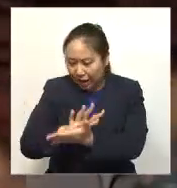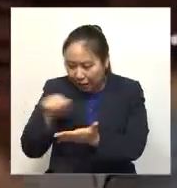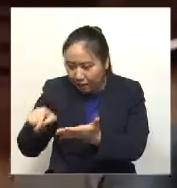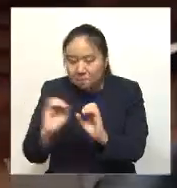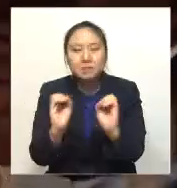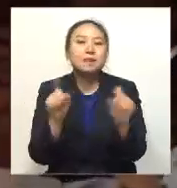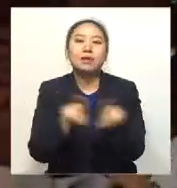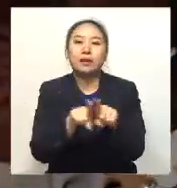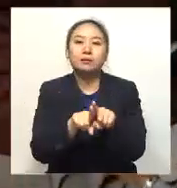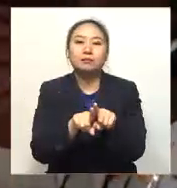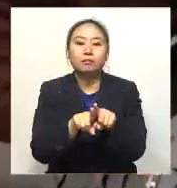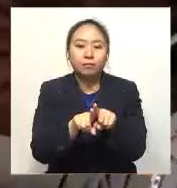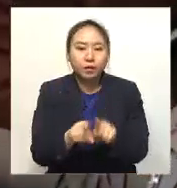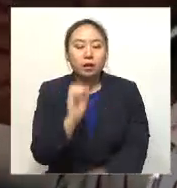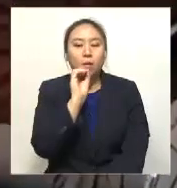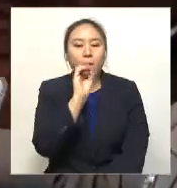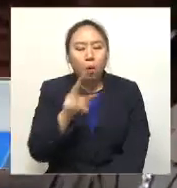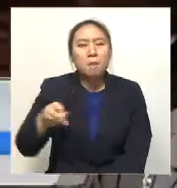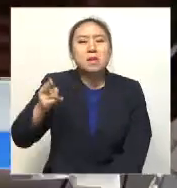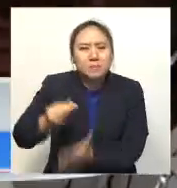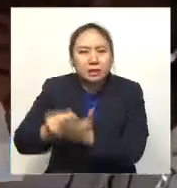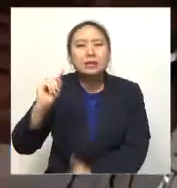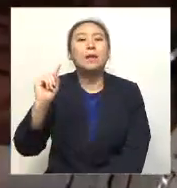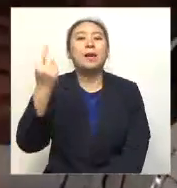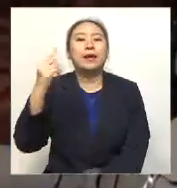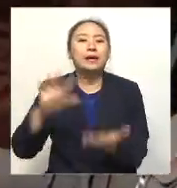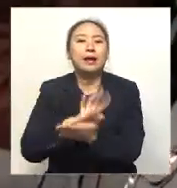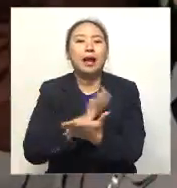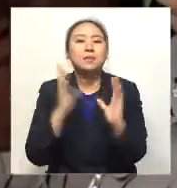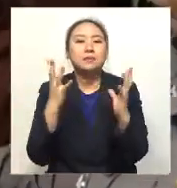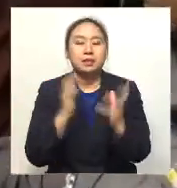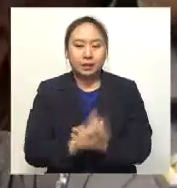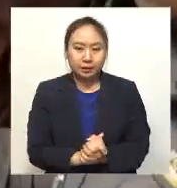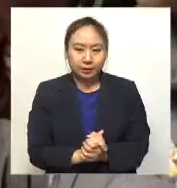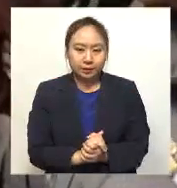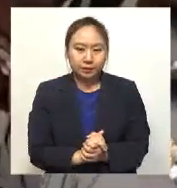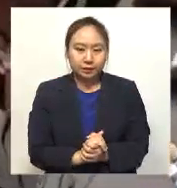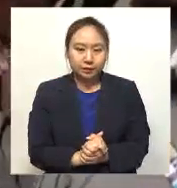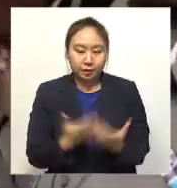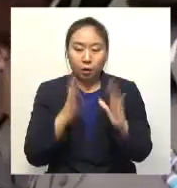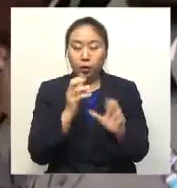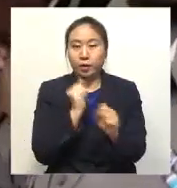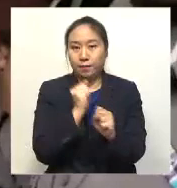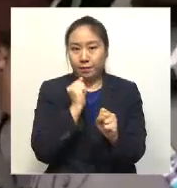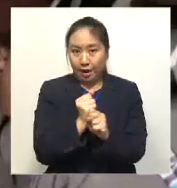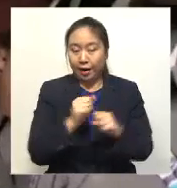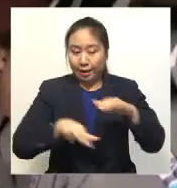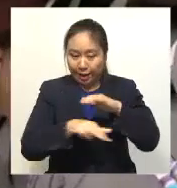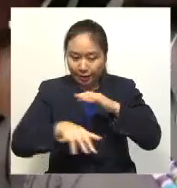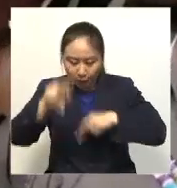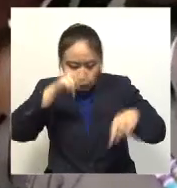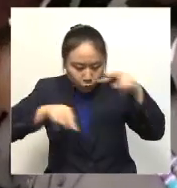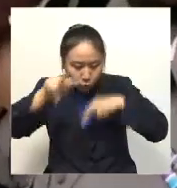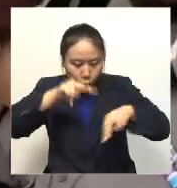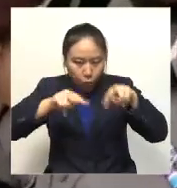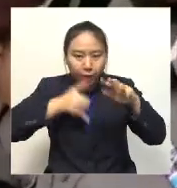บครองเหมือนกันค่ะโดยอ้างว่าเพิ่งจะซื้อปืนมาค่ะ ขณะที่ทางด้านของเจ้าหน้าที่พิสูจน์หลักฐานนะคะเขาก็ได้เ